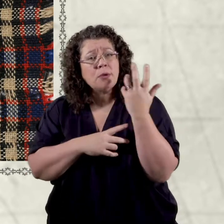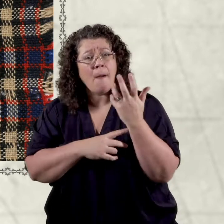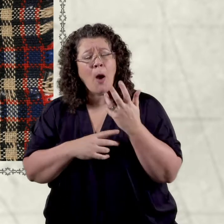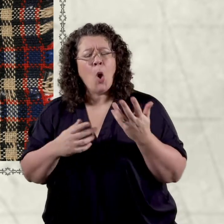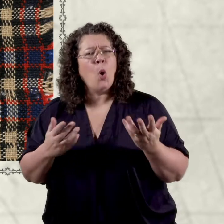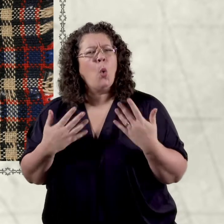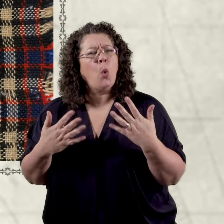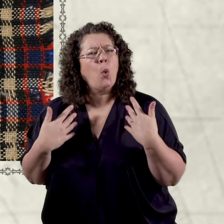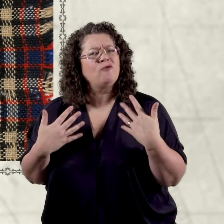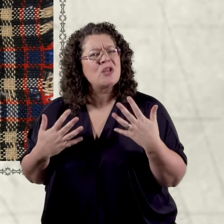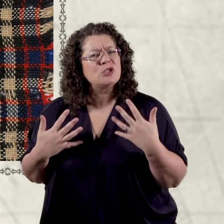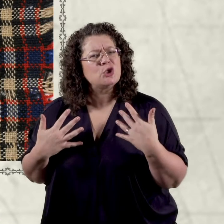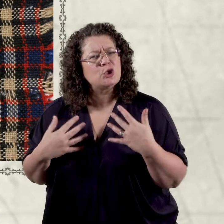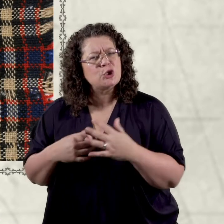gwres.